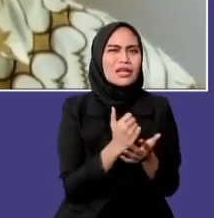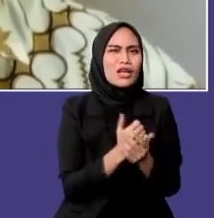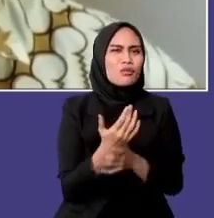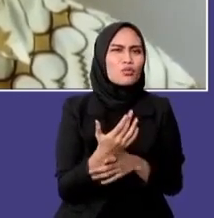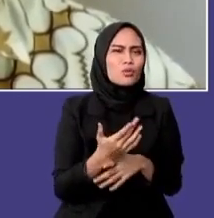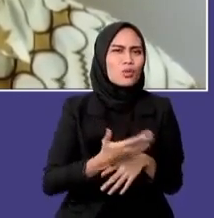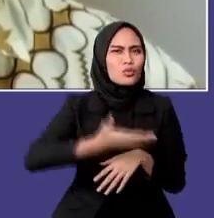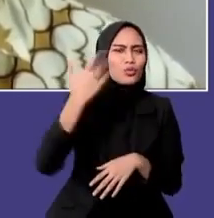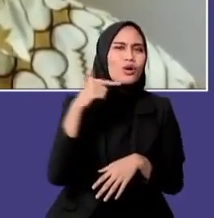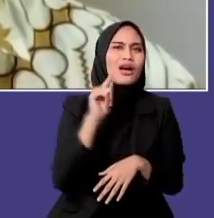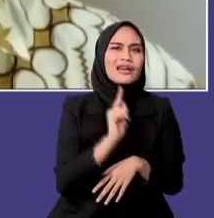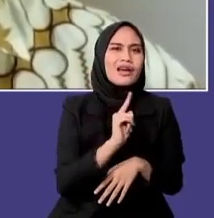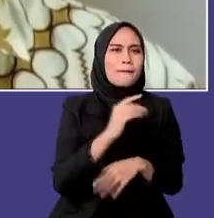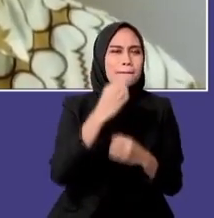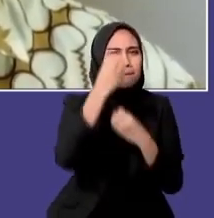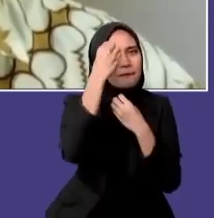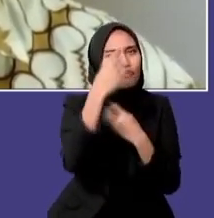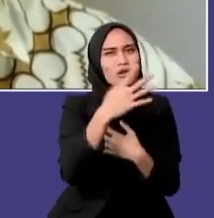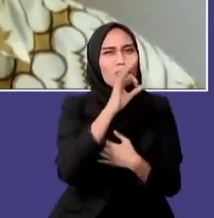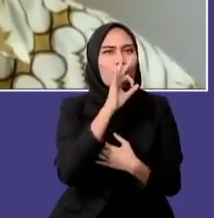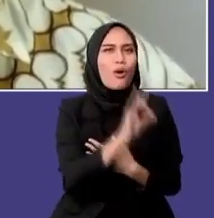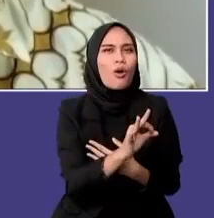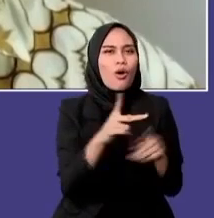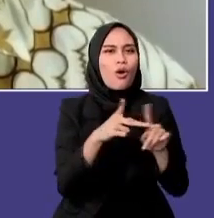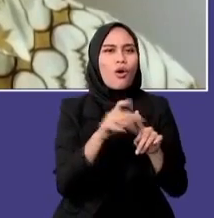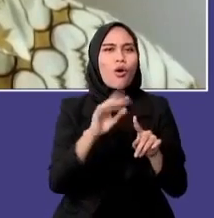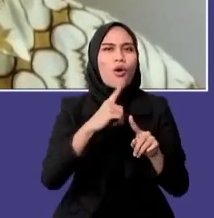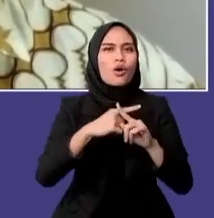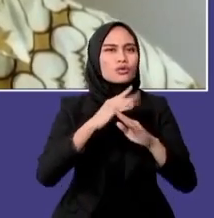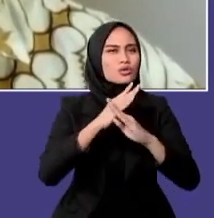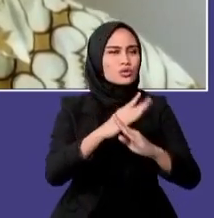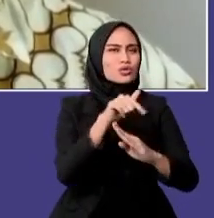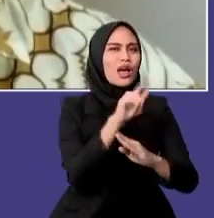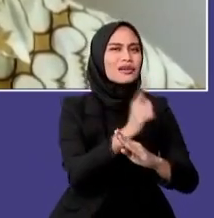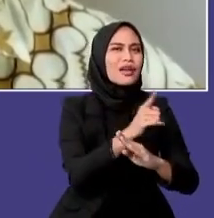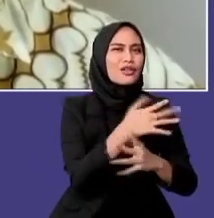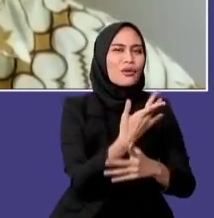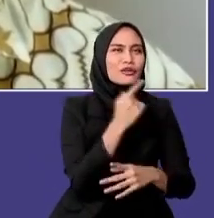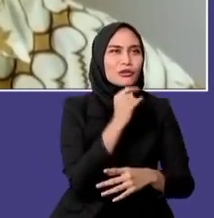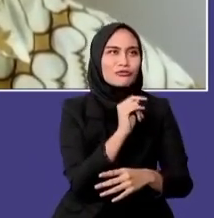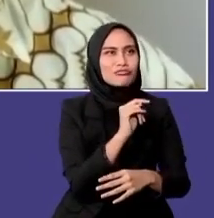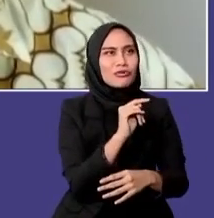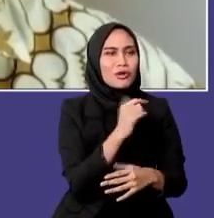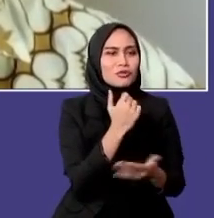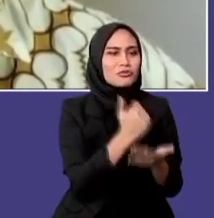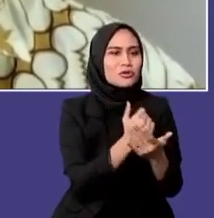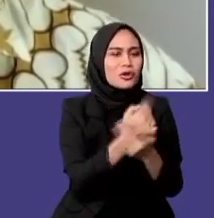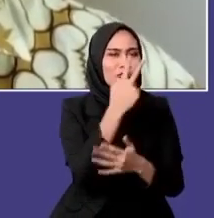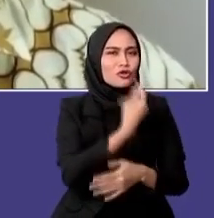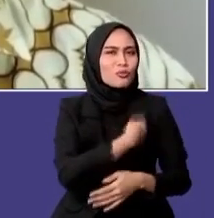juga? Seperti menganggap bahwa pandemi ini tidak ada, yang namanya flu Spanyol itu tidak ada, begitu. Adakah